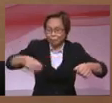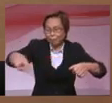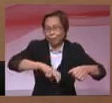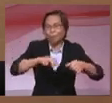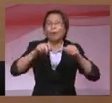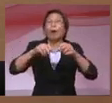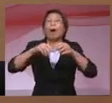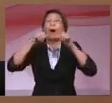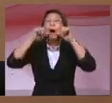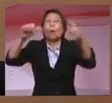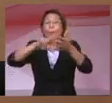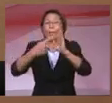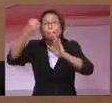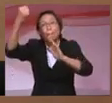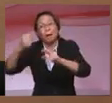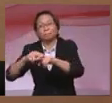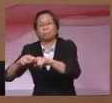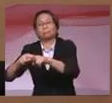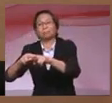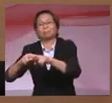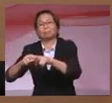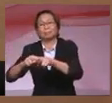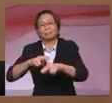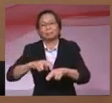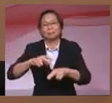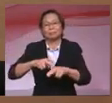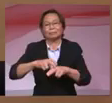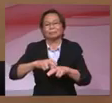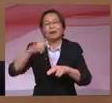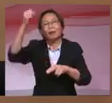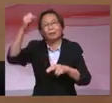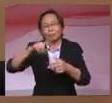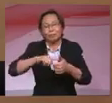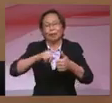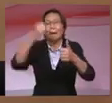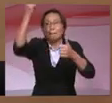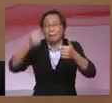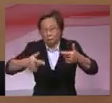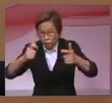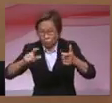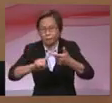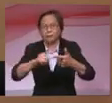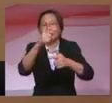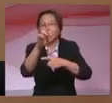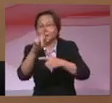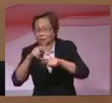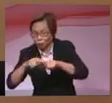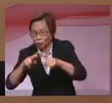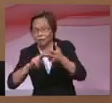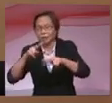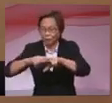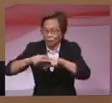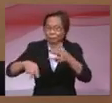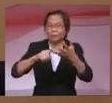pengangkutan awam. Clear. Pengangkutan awam. Seperti bas ekspres, LRT, kereta